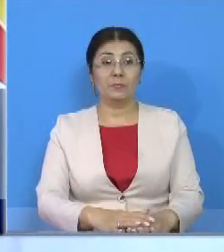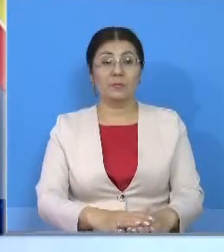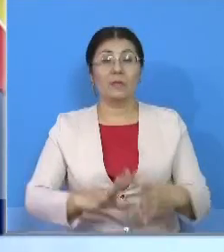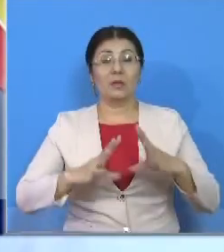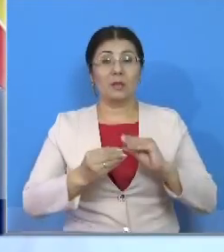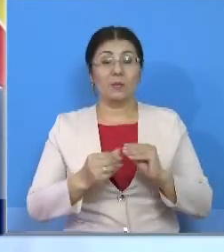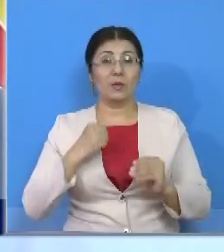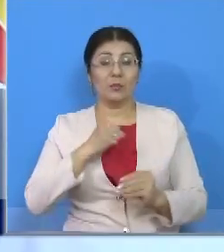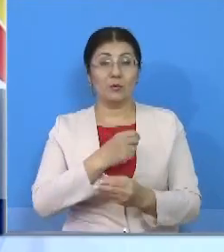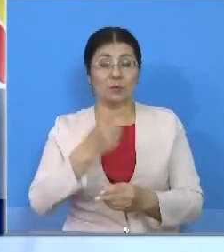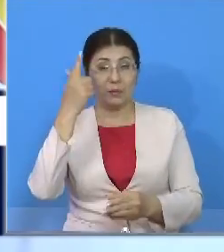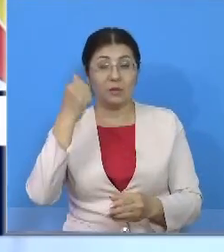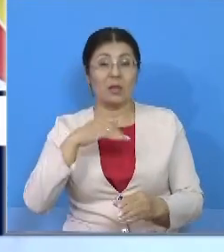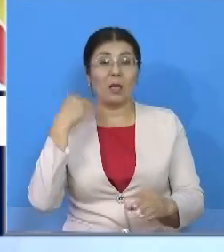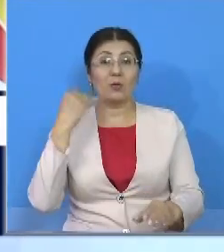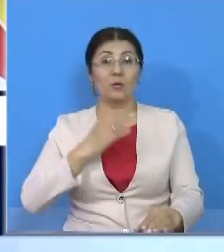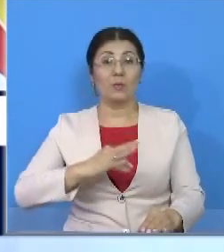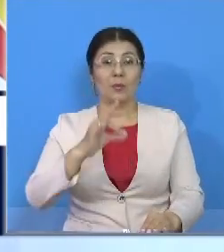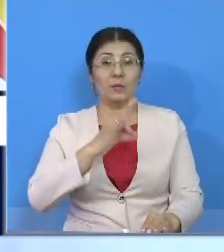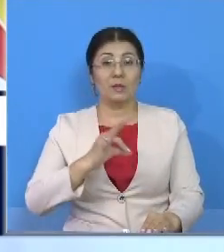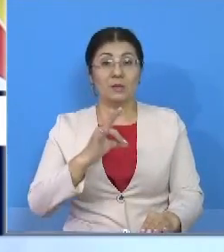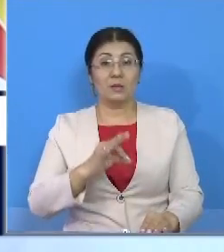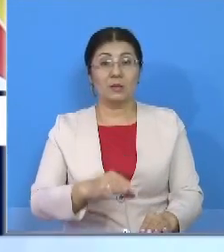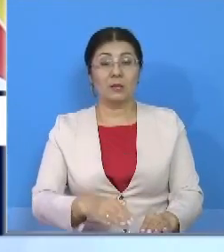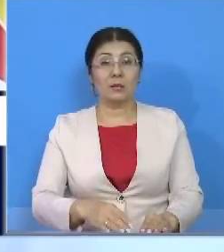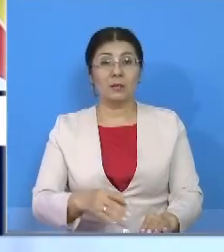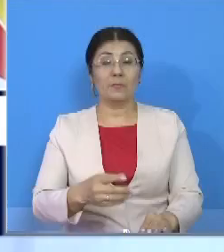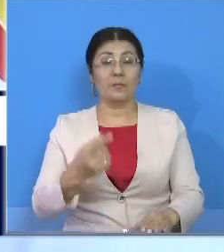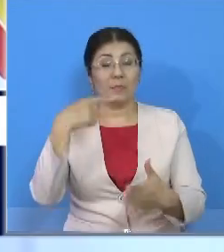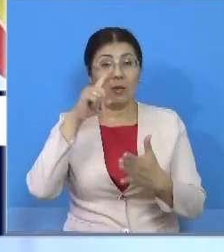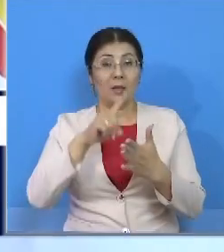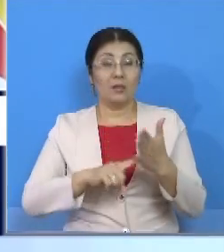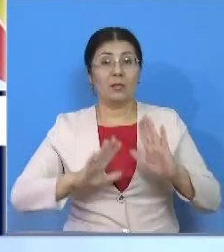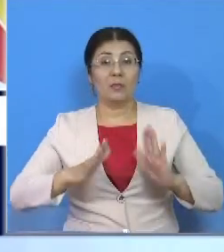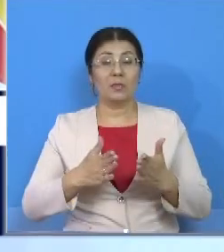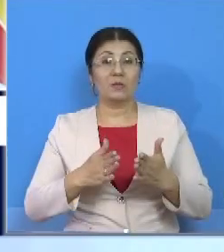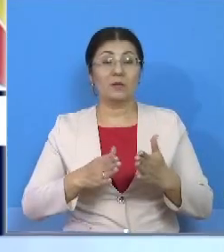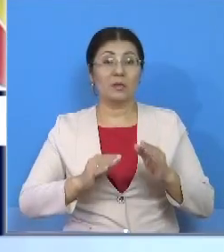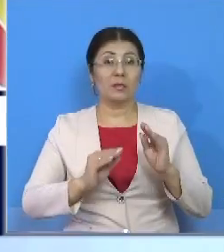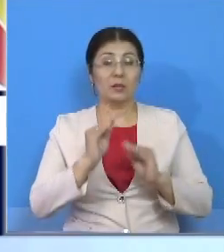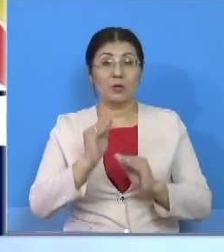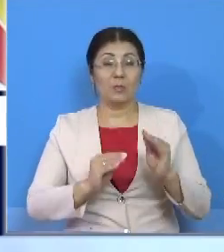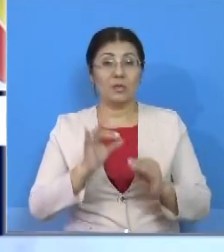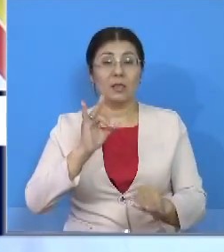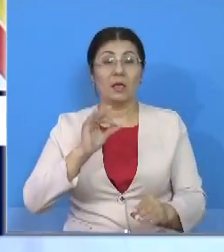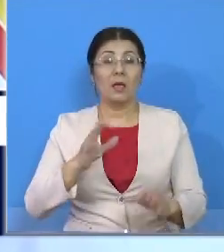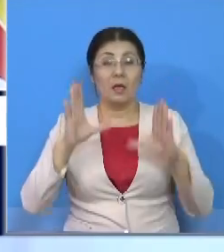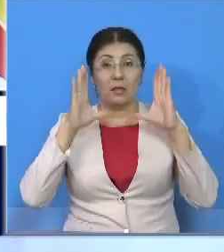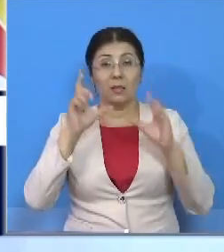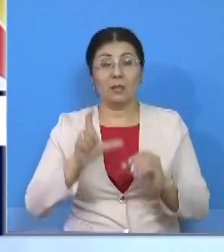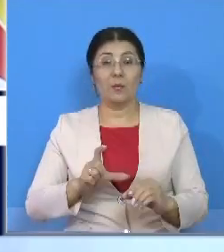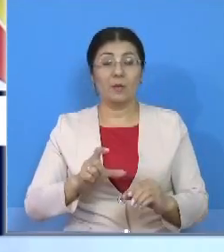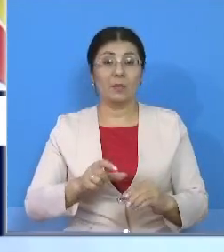Жалпы енді өздеріңіз білесіздер, Ақтөбе облысындағы діни ахуалды тұрақтандыруда имамдардың рөлі орасан